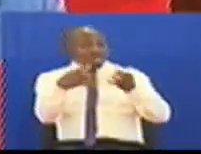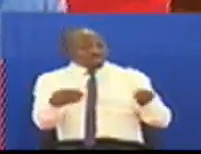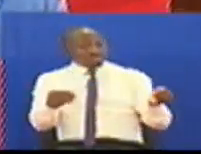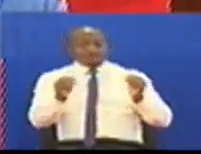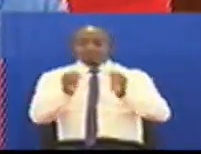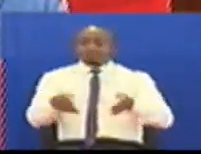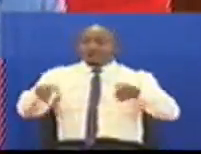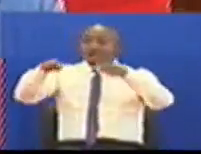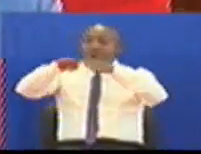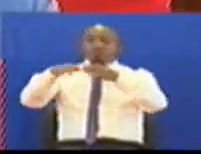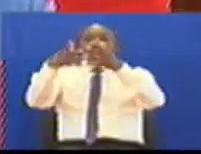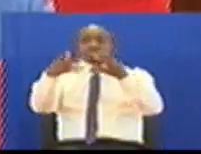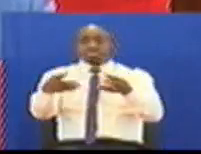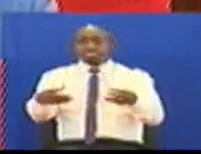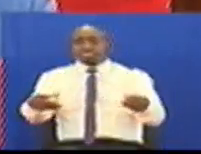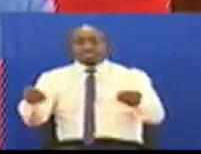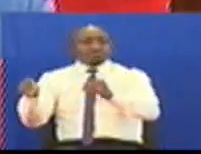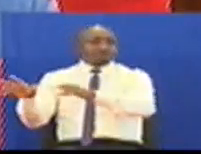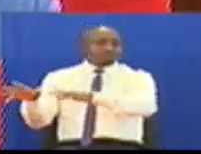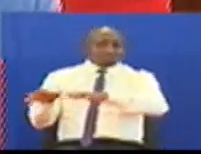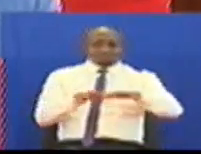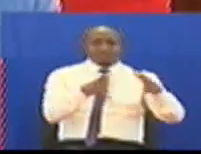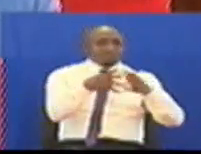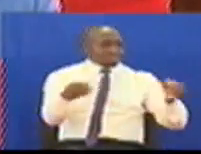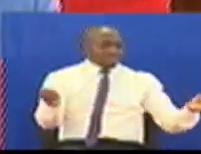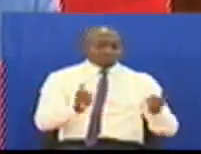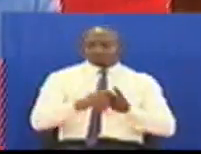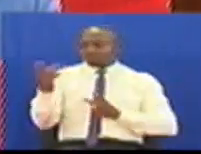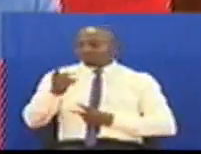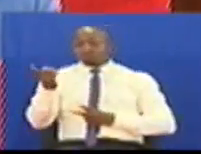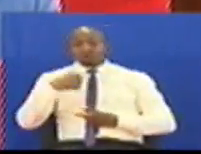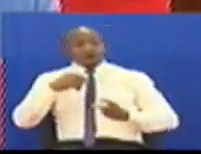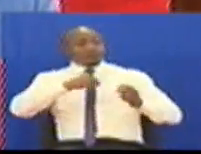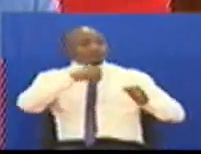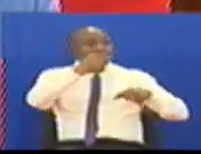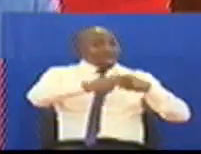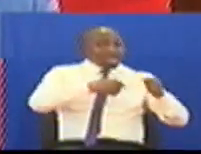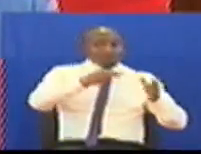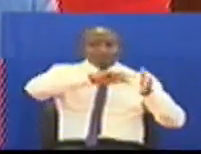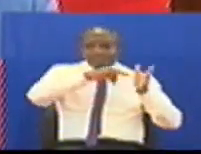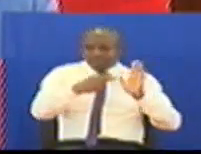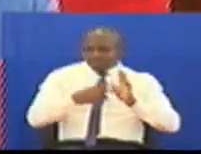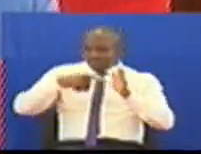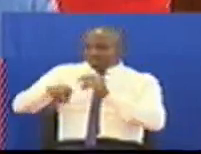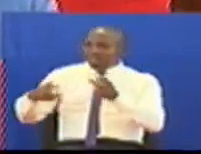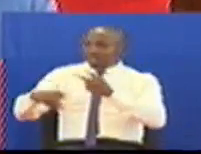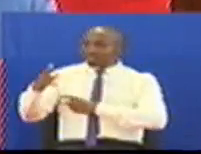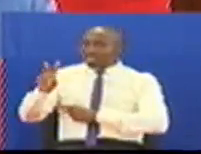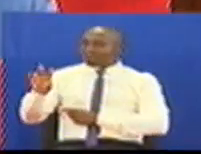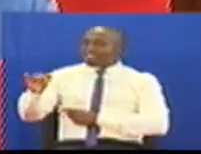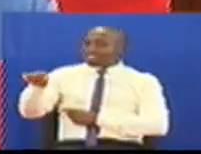makaburi kuondoka. Lakini pia tuna mradi wa mkakati ambao mmeujenga kata ya Vingunguti, machinjio ya